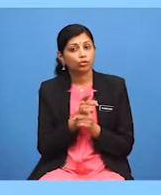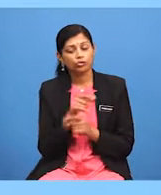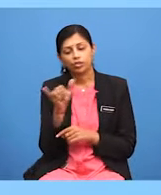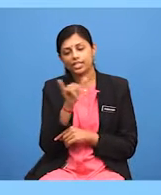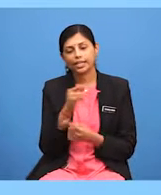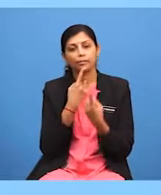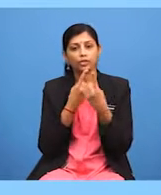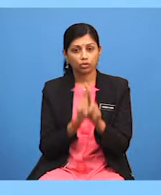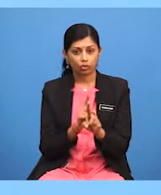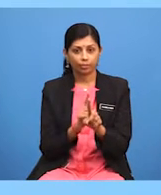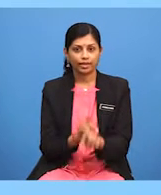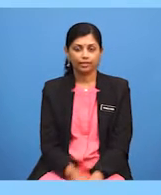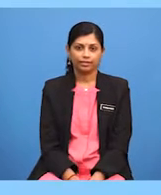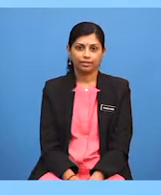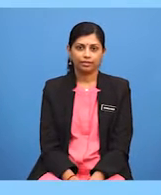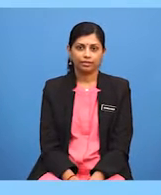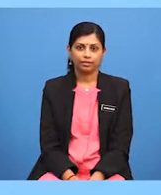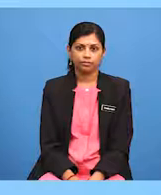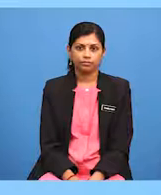450,000 joule.